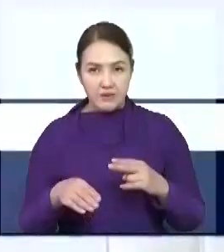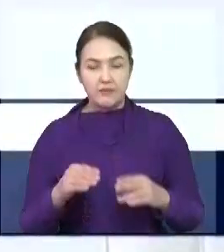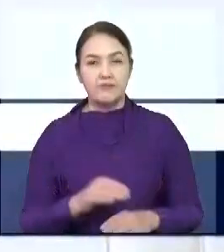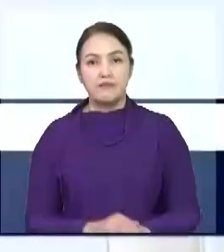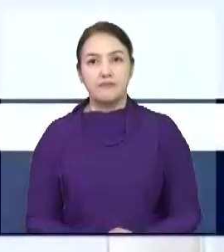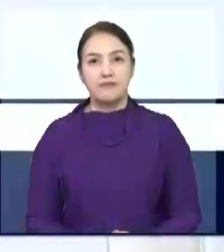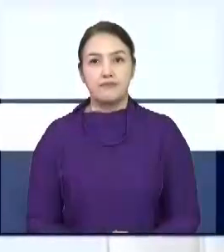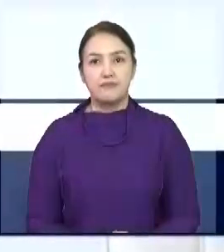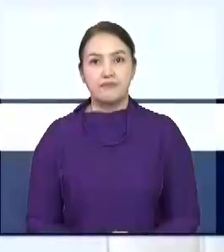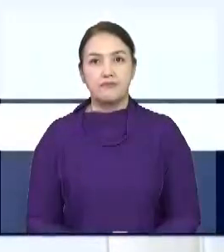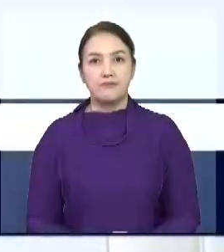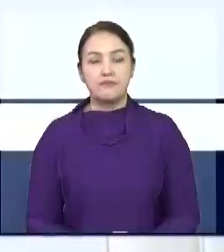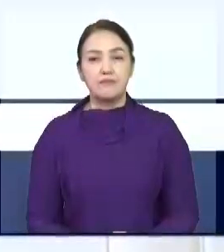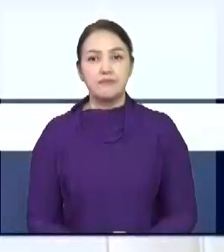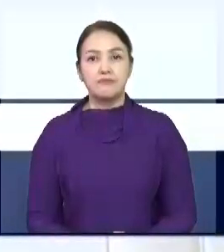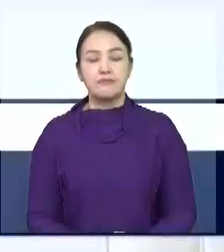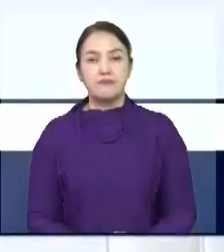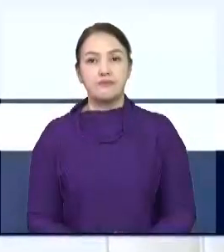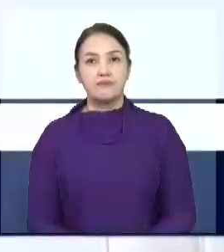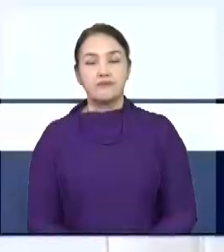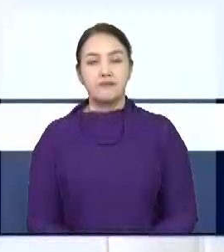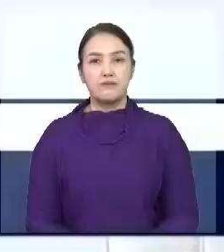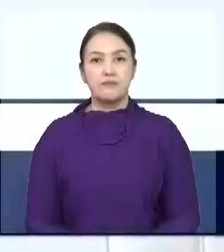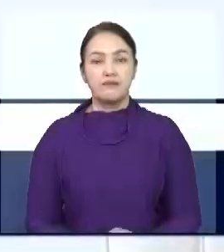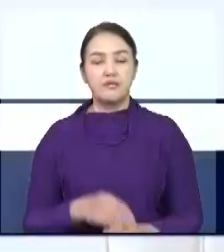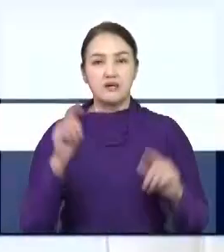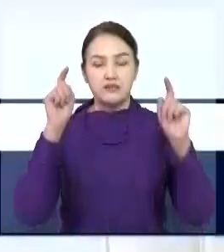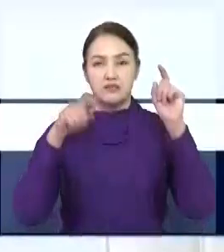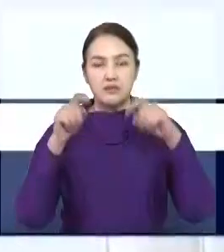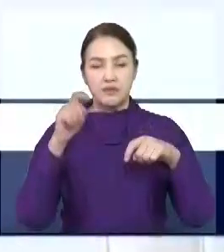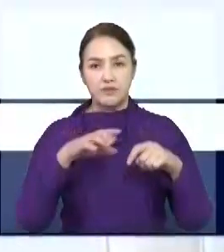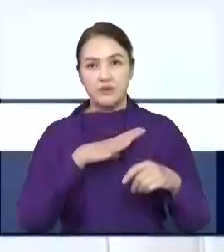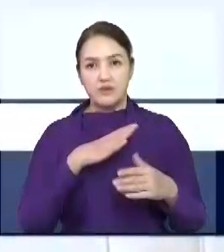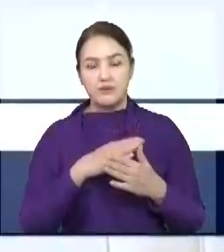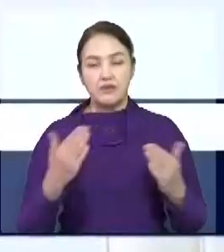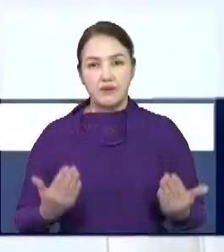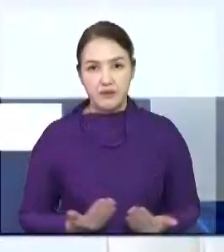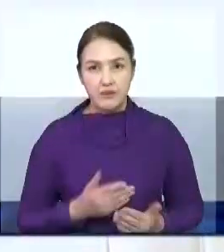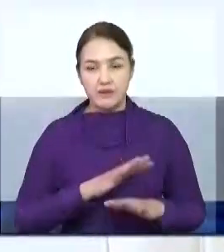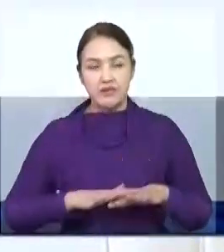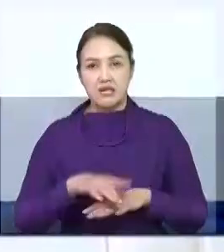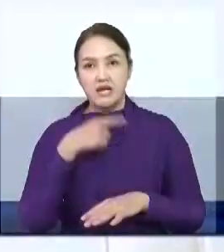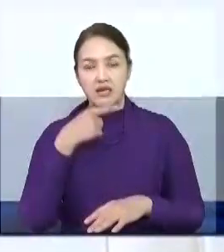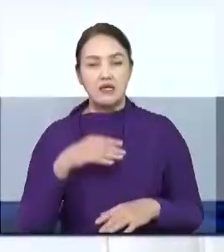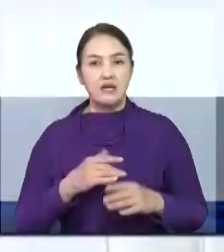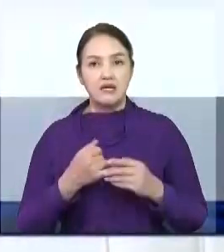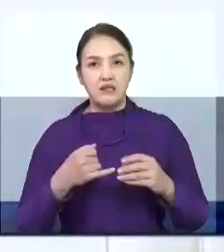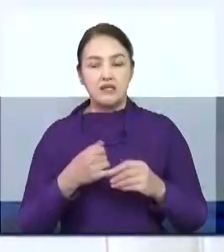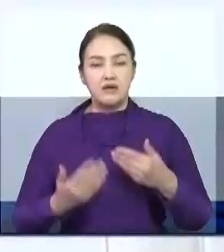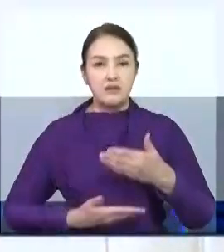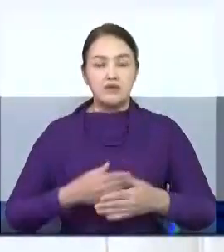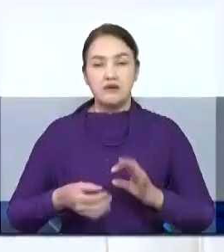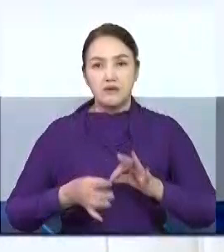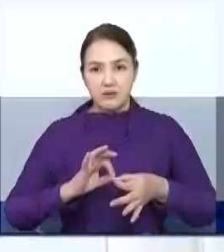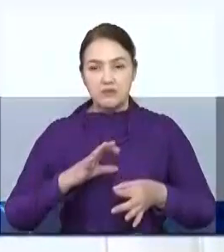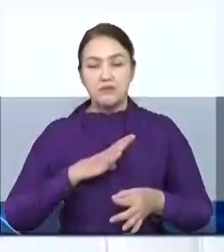үшін. Иә, жер қашықтығы, иә. Осының мысалы жаңбыр жауғанда да осында тұрғындар айтып отыр, жердің жаңа жүру қиын